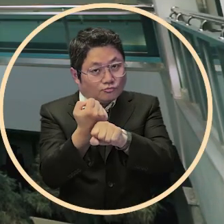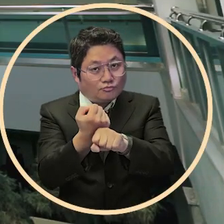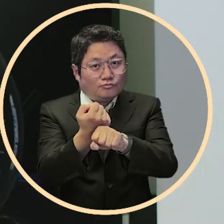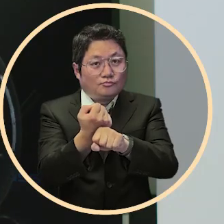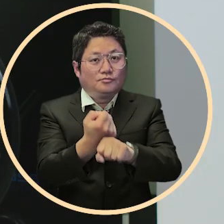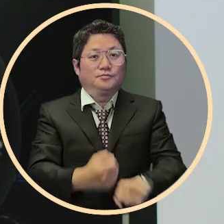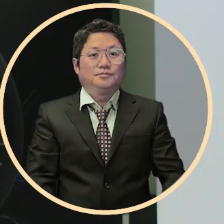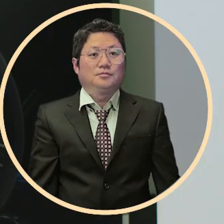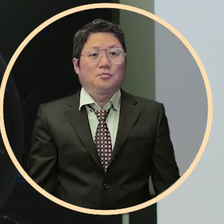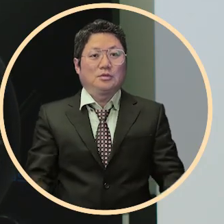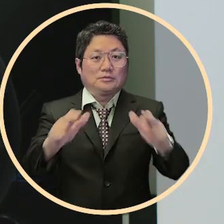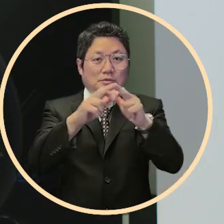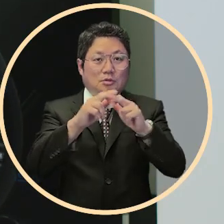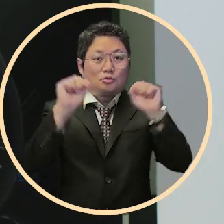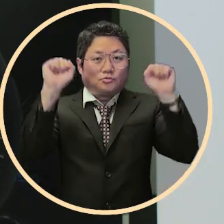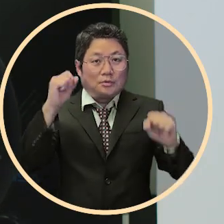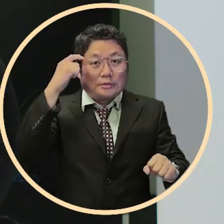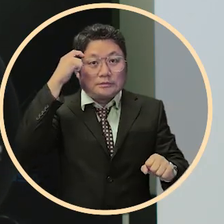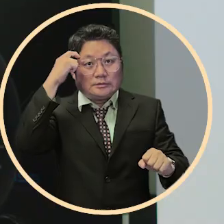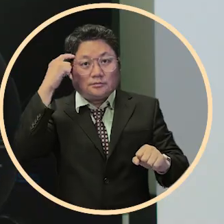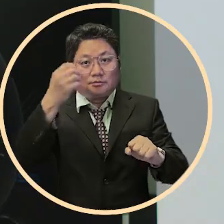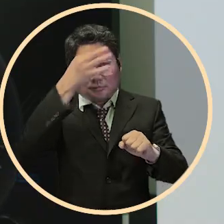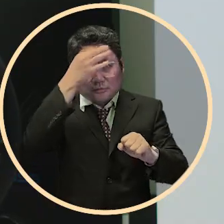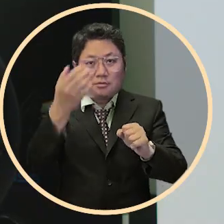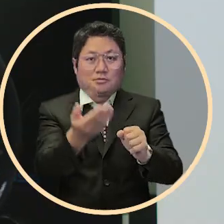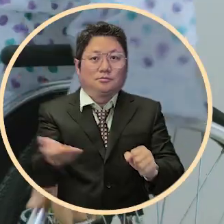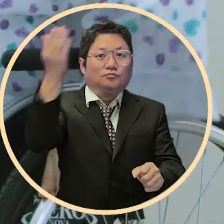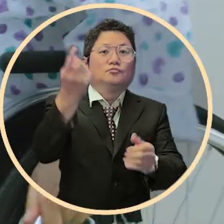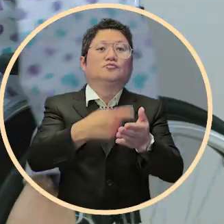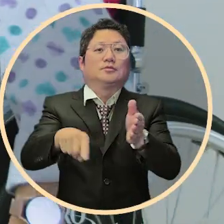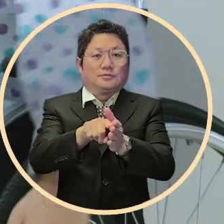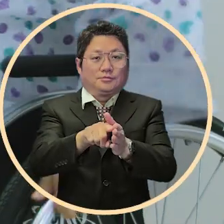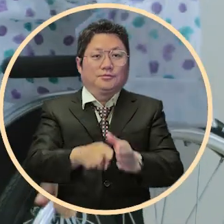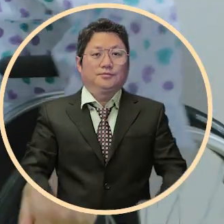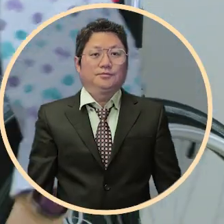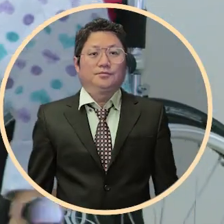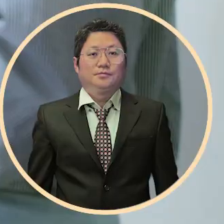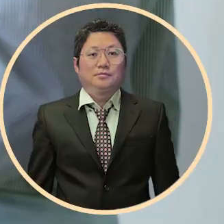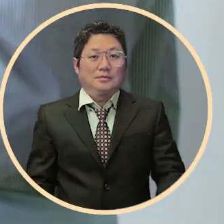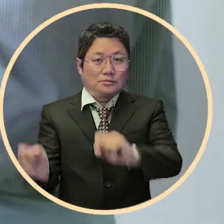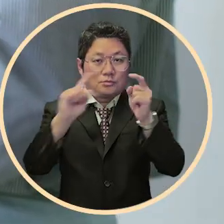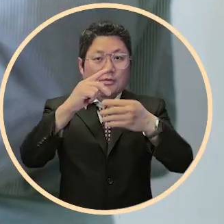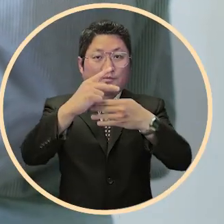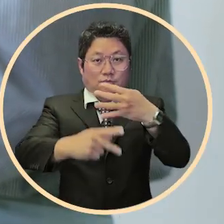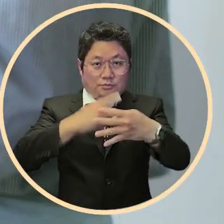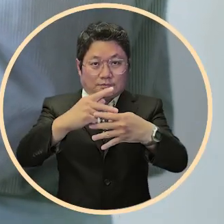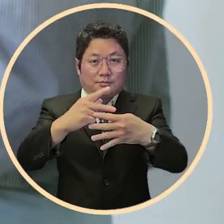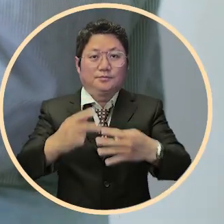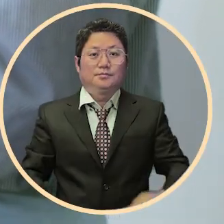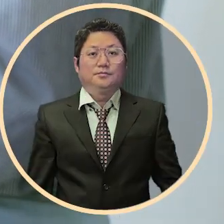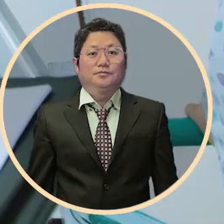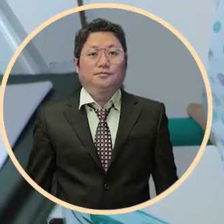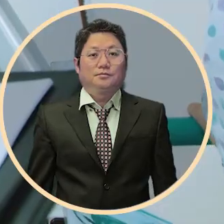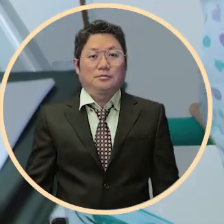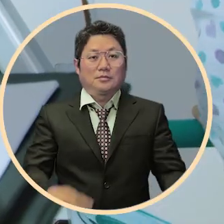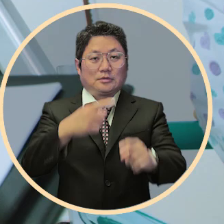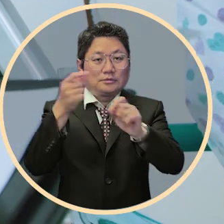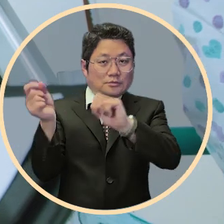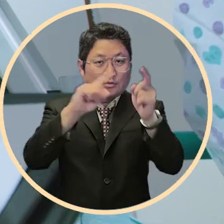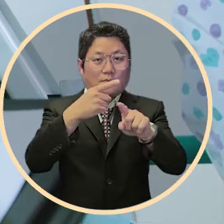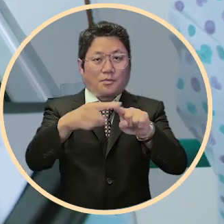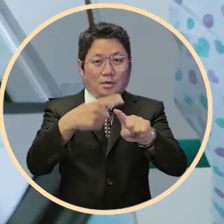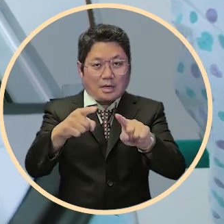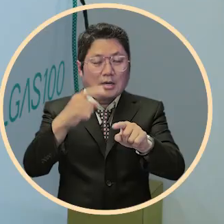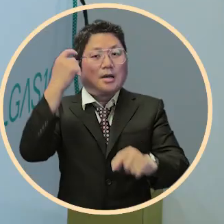임상재활연구과는 장애인의 운동 및 인지기능 등 향상을 위하여 재활 프로그램,